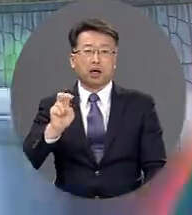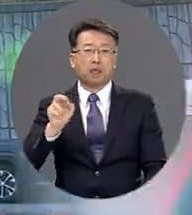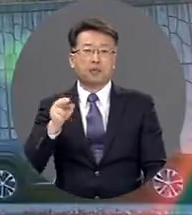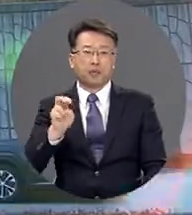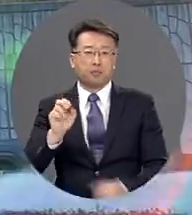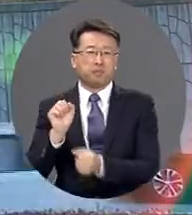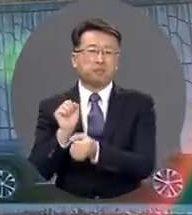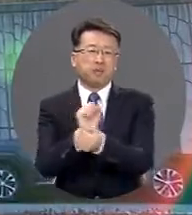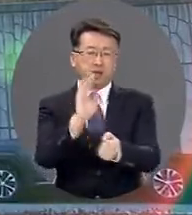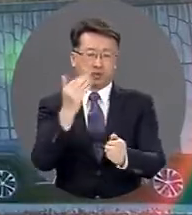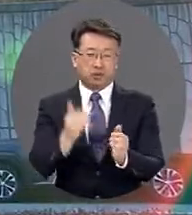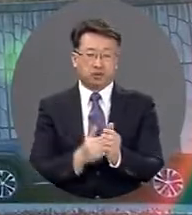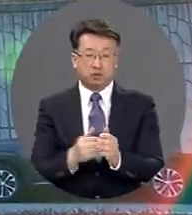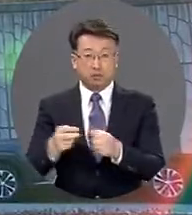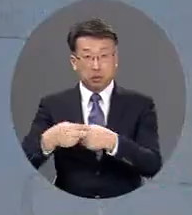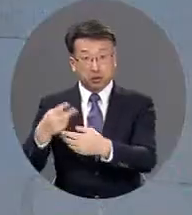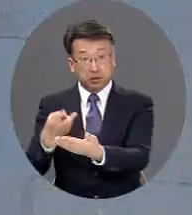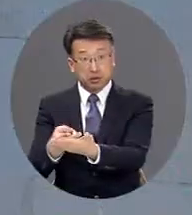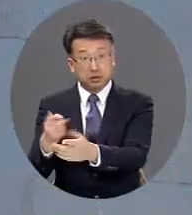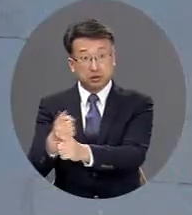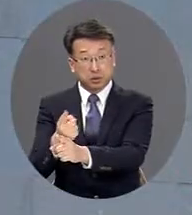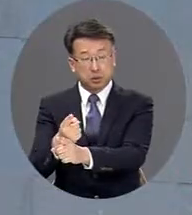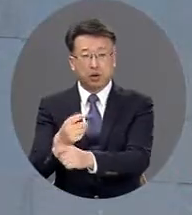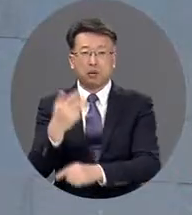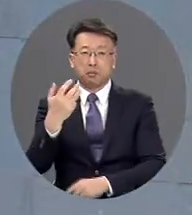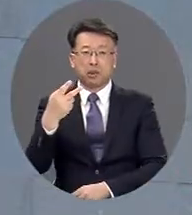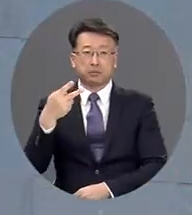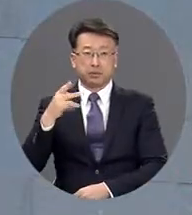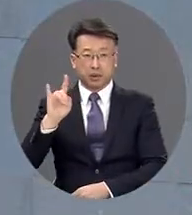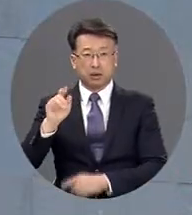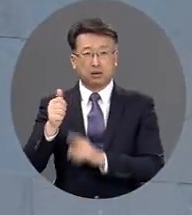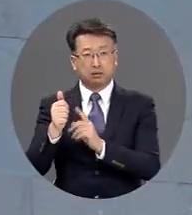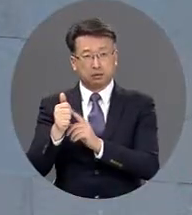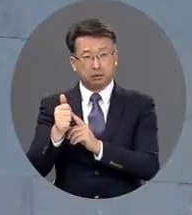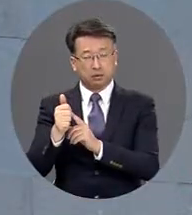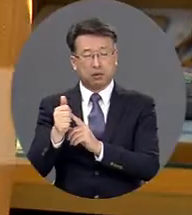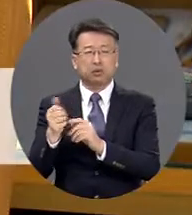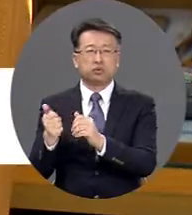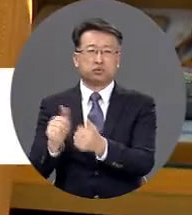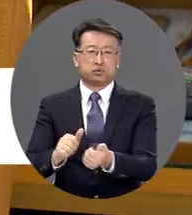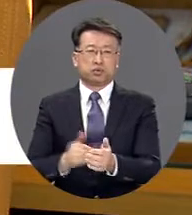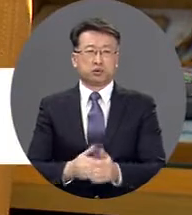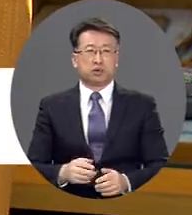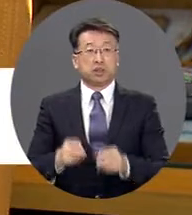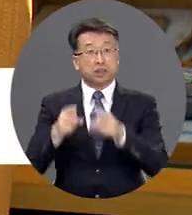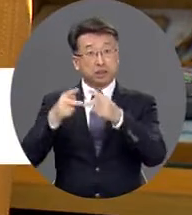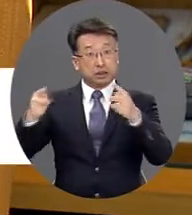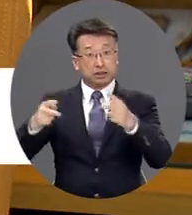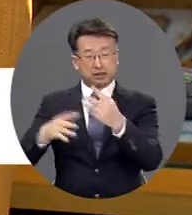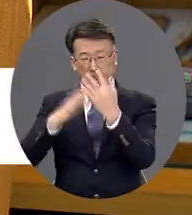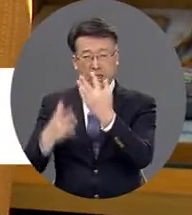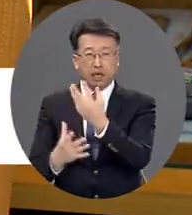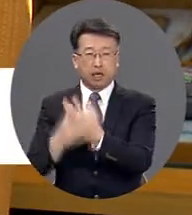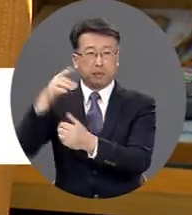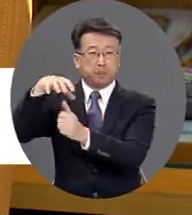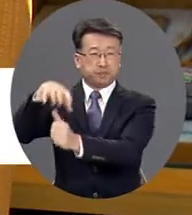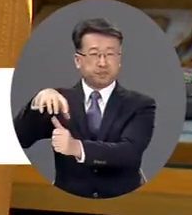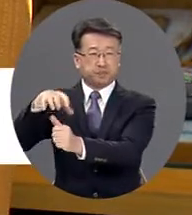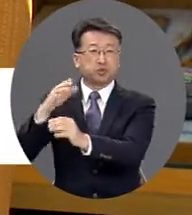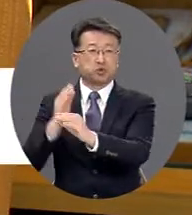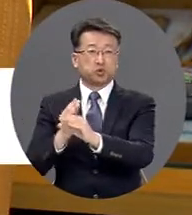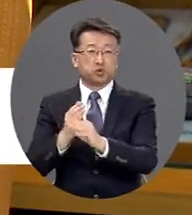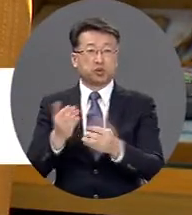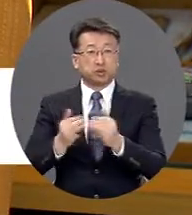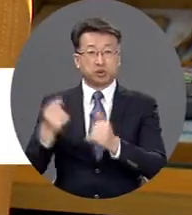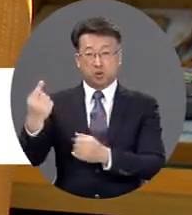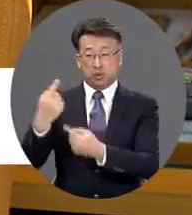가운데 병원에서 치료를 받던 80대는 숨졌습니다. 2층은 코어트 격리 중에 있어가지고 직원들은 나오지를